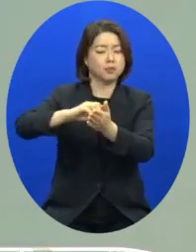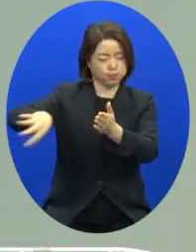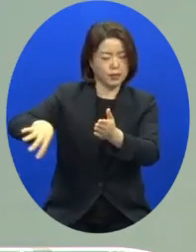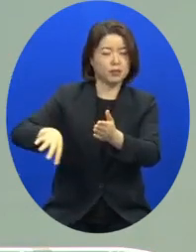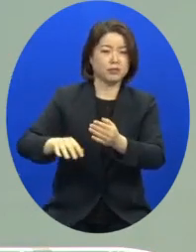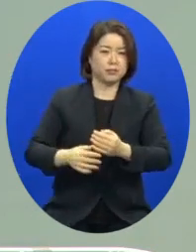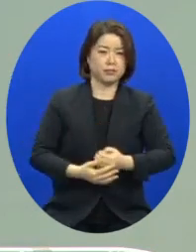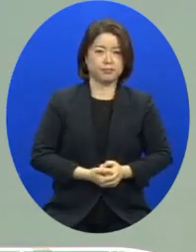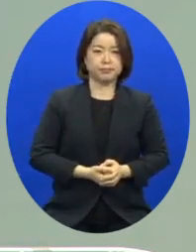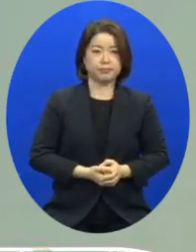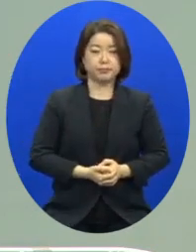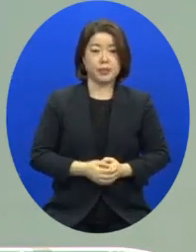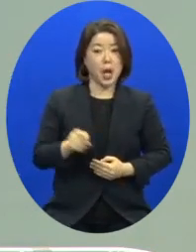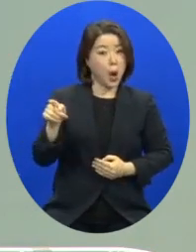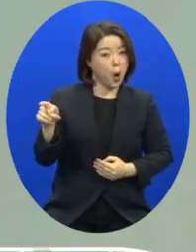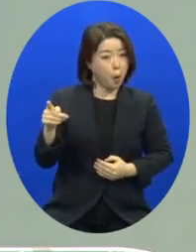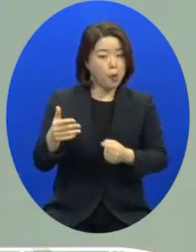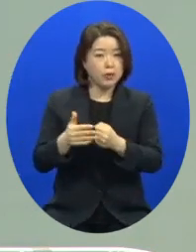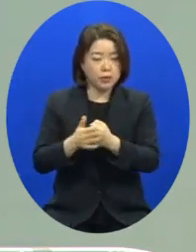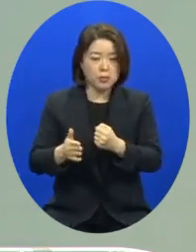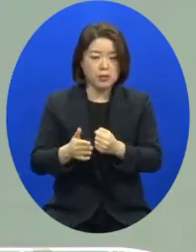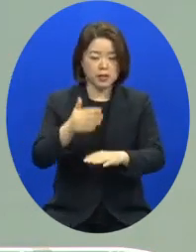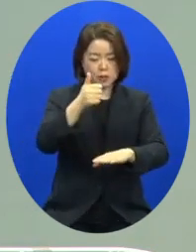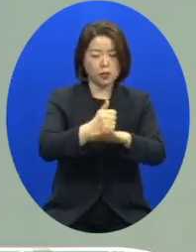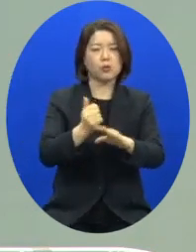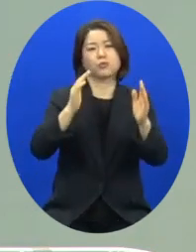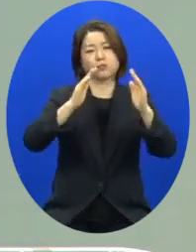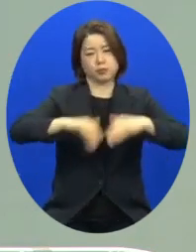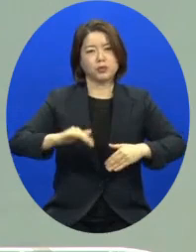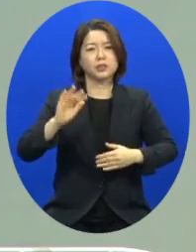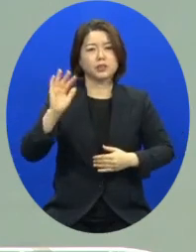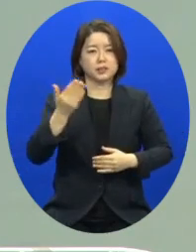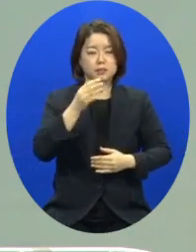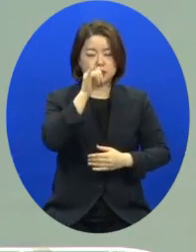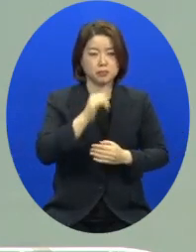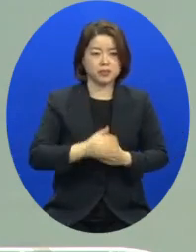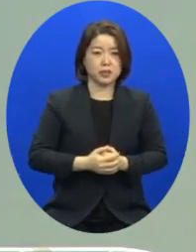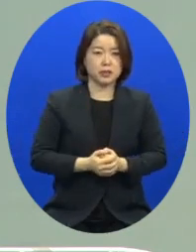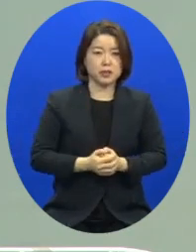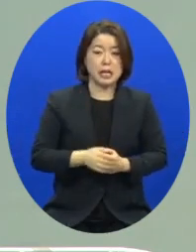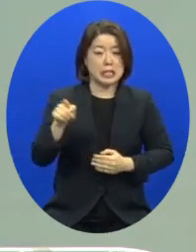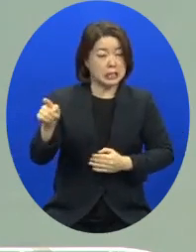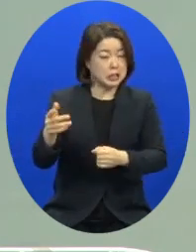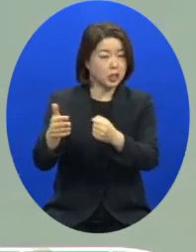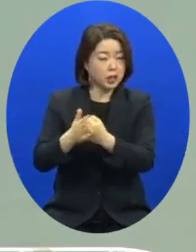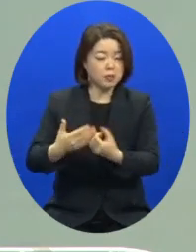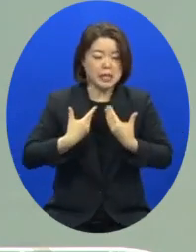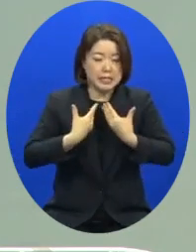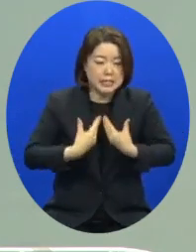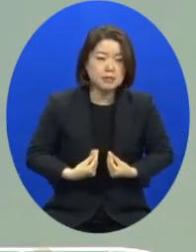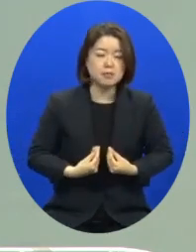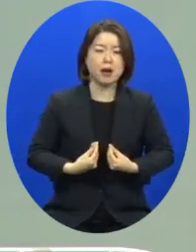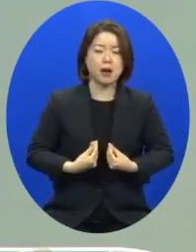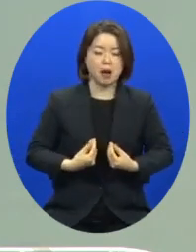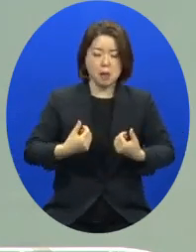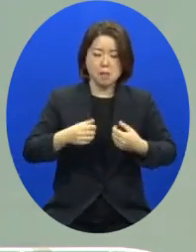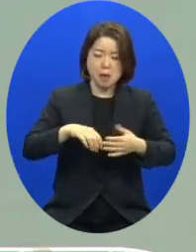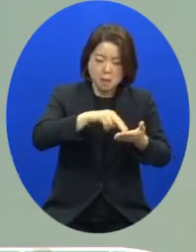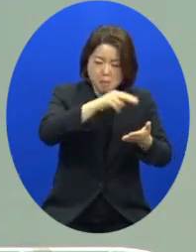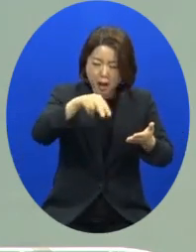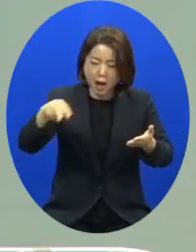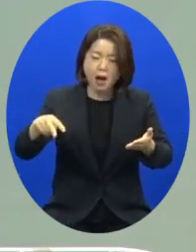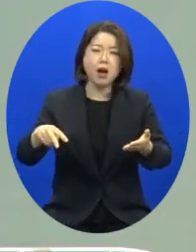합니다. 그것 때문에 결국은 무너지는 겁니다. 그것 때문에 실망하고 좌절하고 낙심하고 방황하는